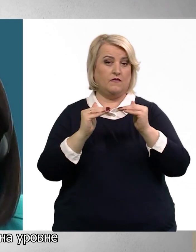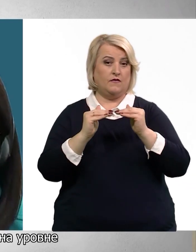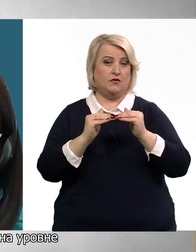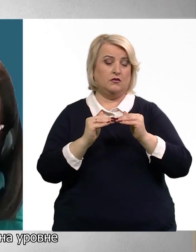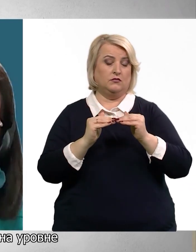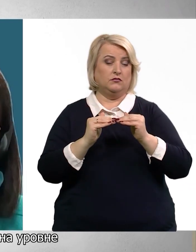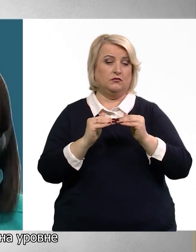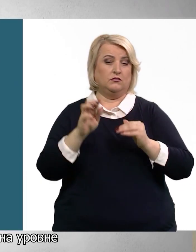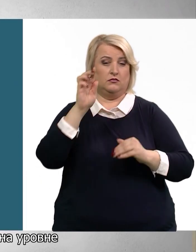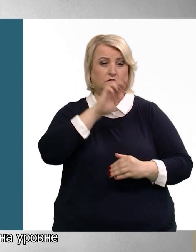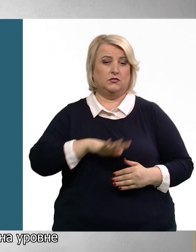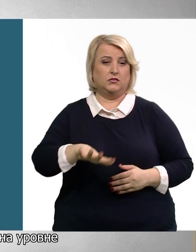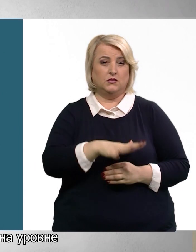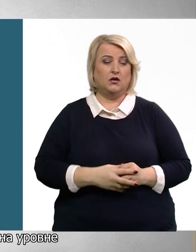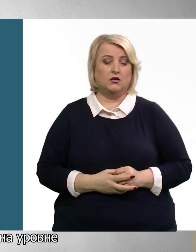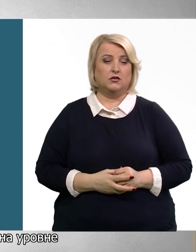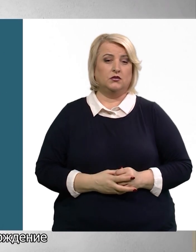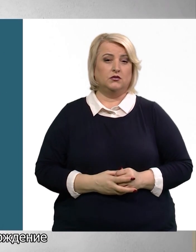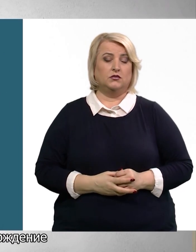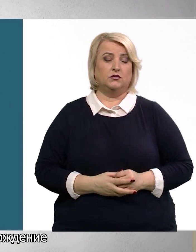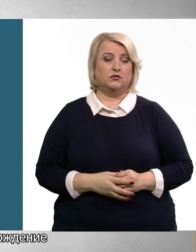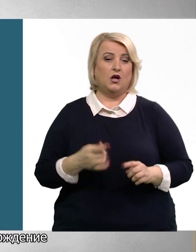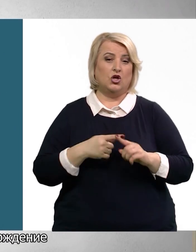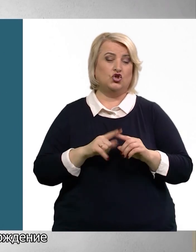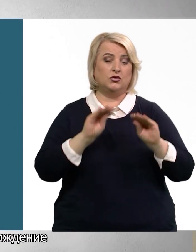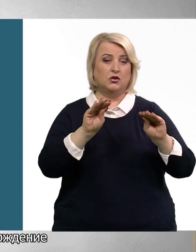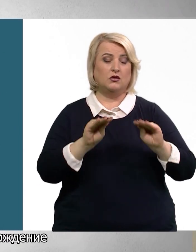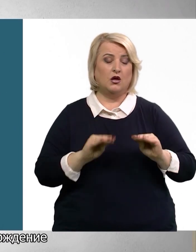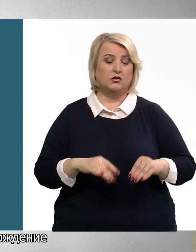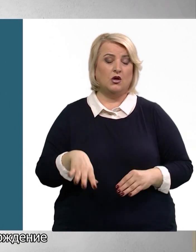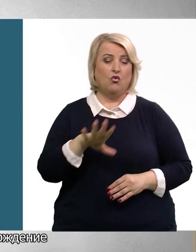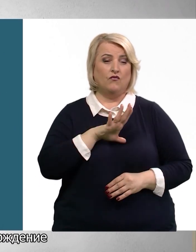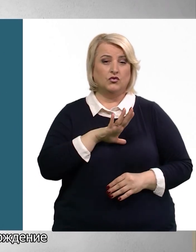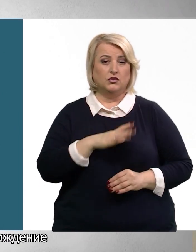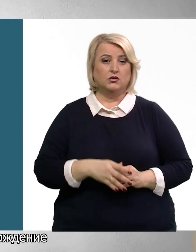nivel de PISA studies pentru țara respectivă. Și aceste date